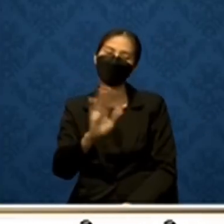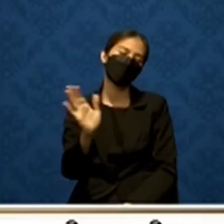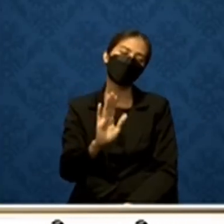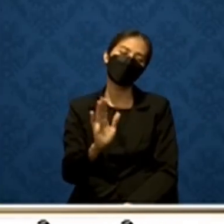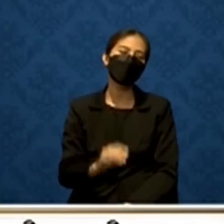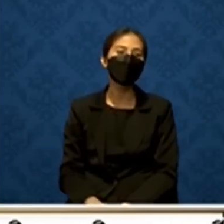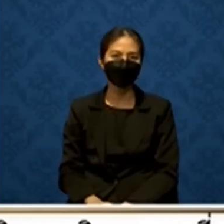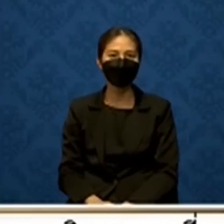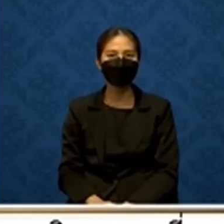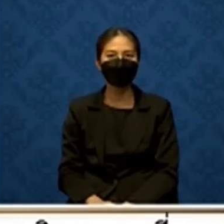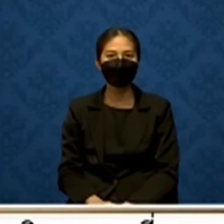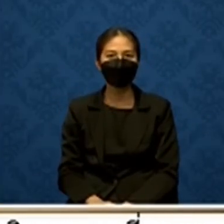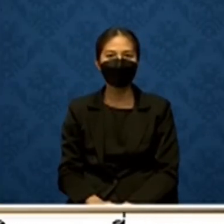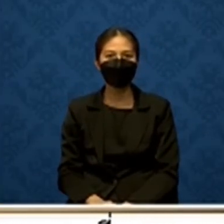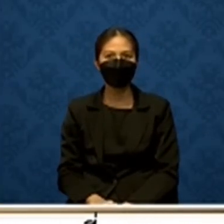ิษัทอีกต่ไป